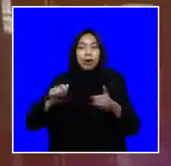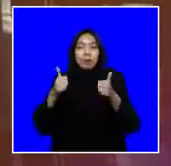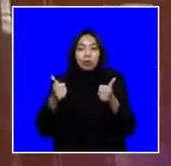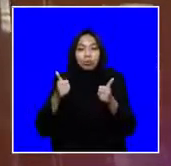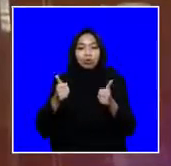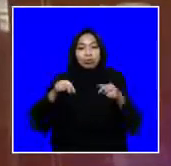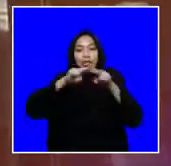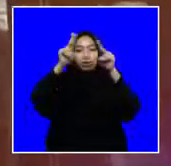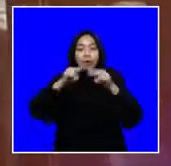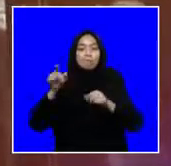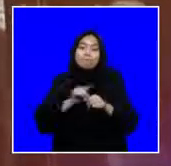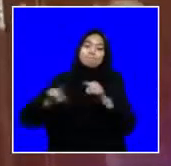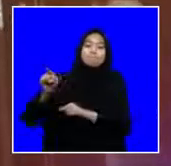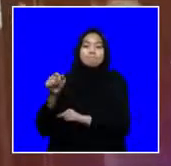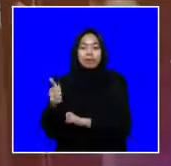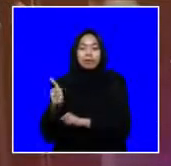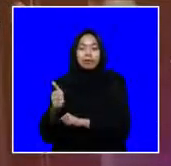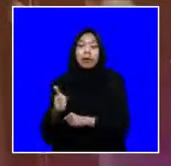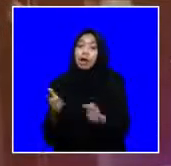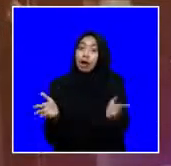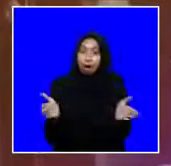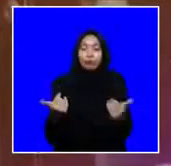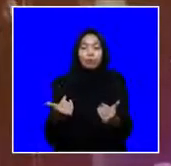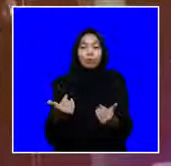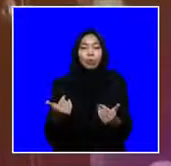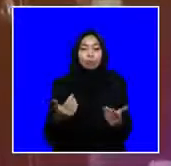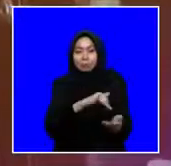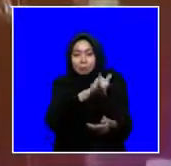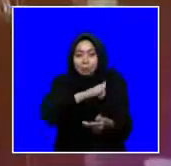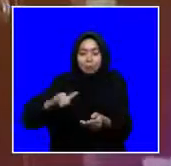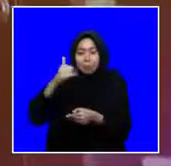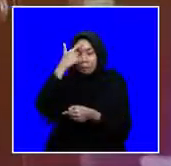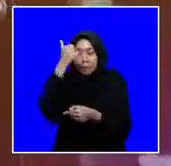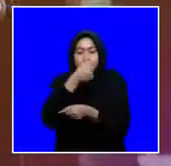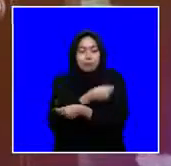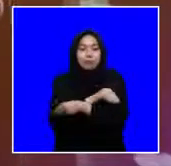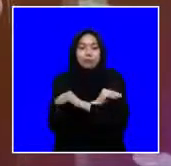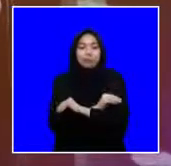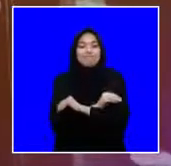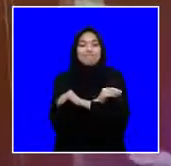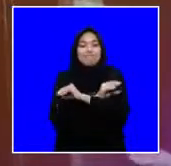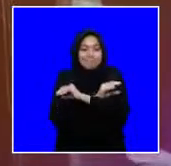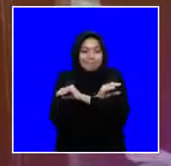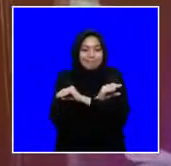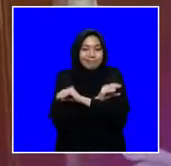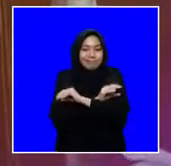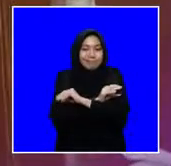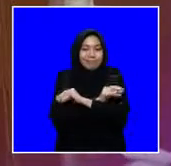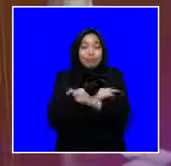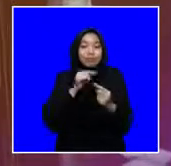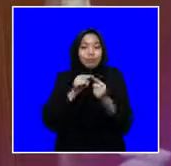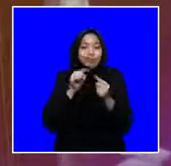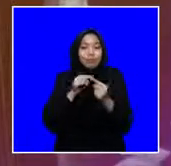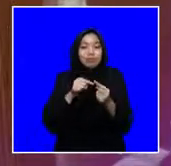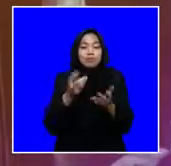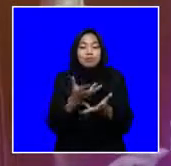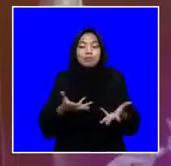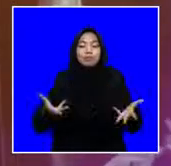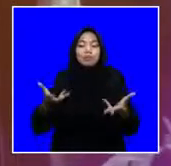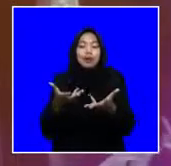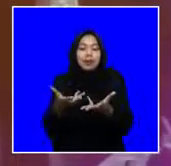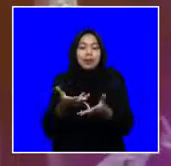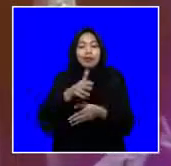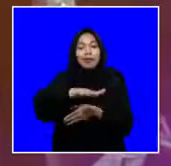kita tingkatkan kompetensi diri kita, sehingga kita mampu memberikan pelayanan yang maksimal